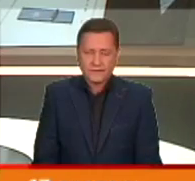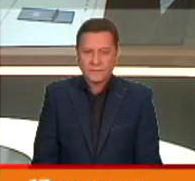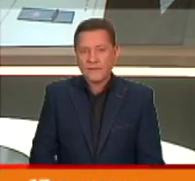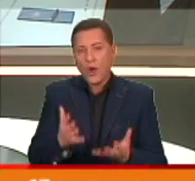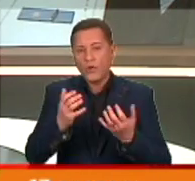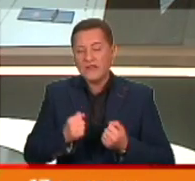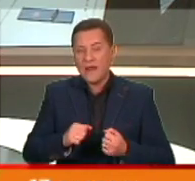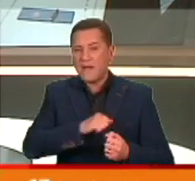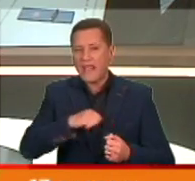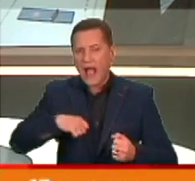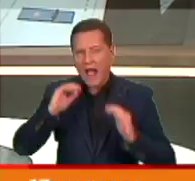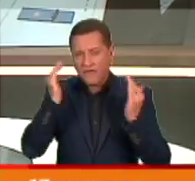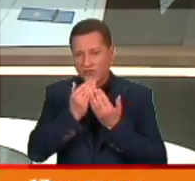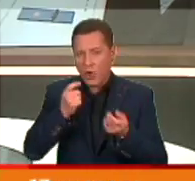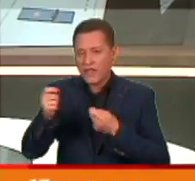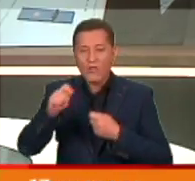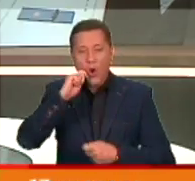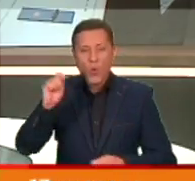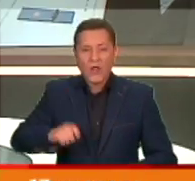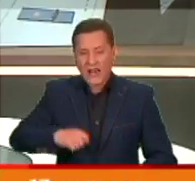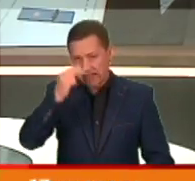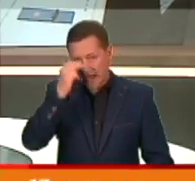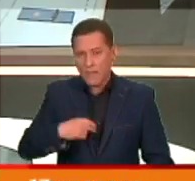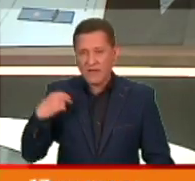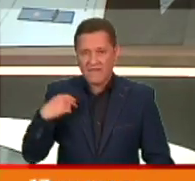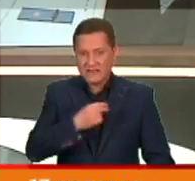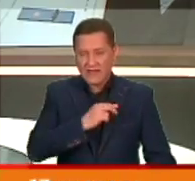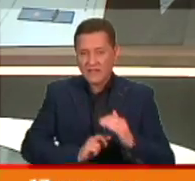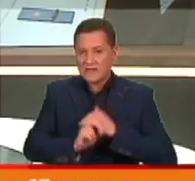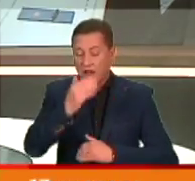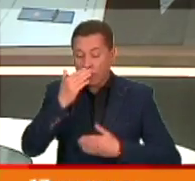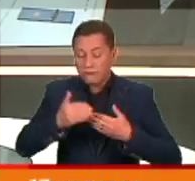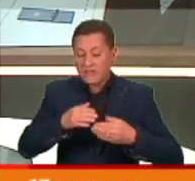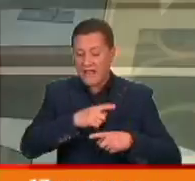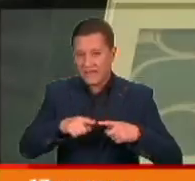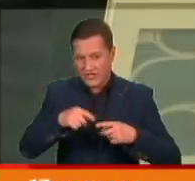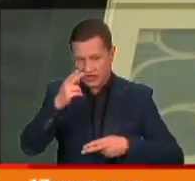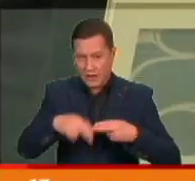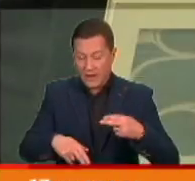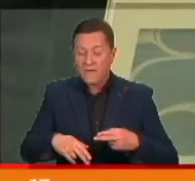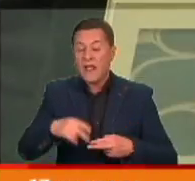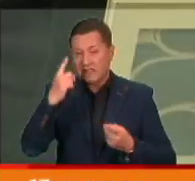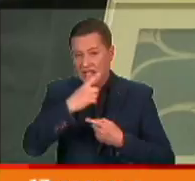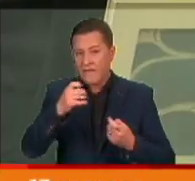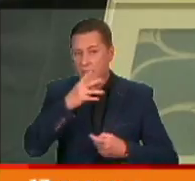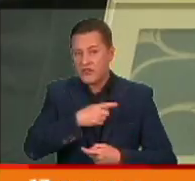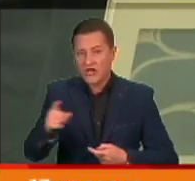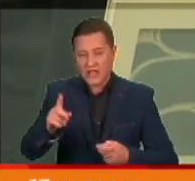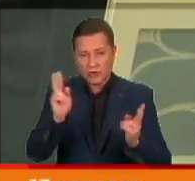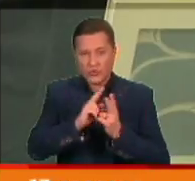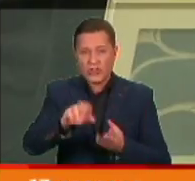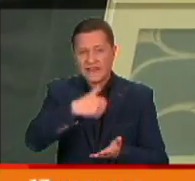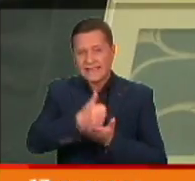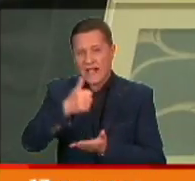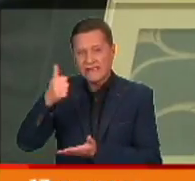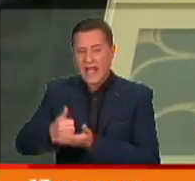Отримання автокефалії Українською православною церквою на фінішній прямій. Про це заявив Петро Порошенко під час зустрічі з екзархами